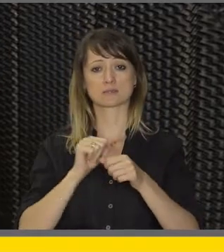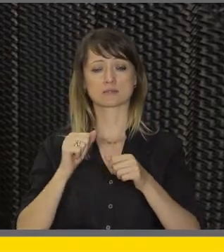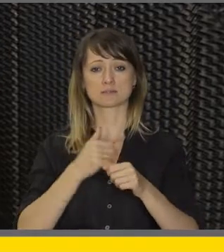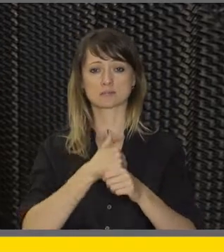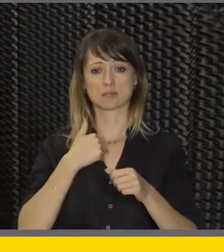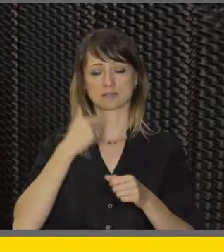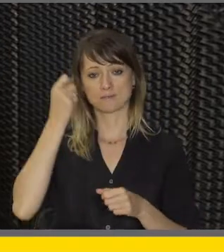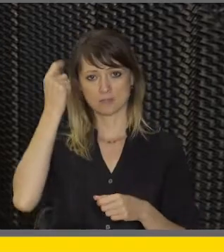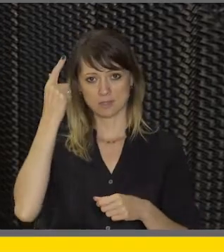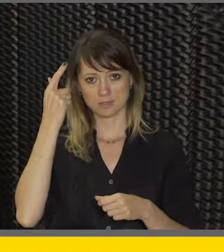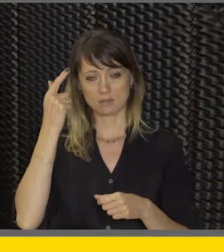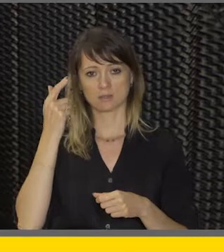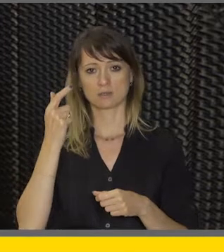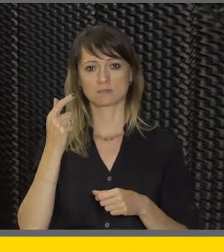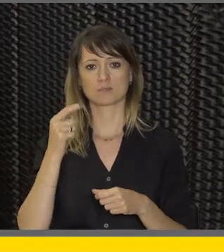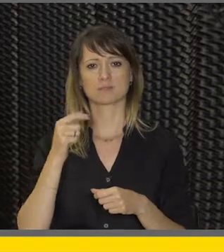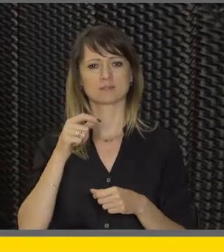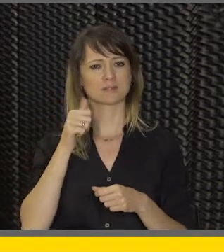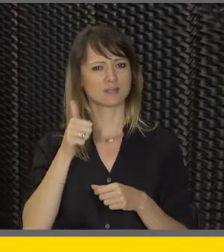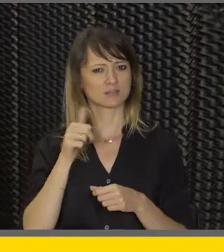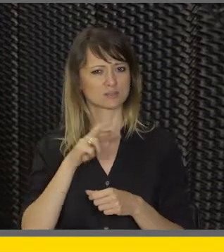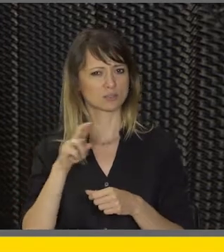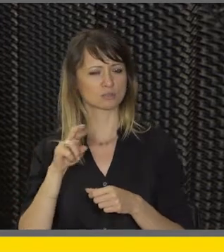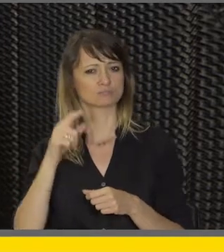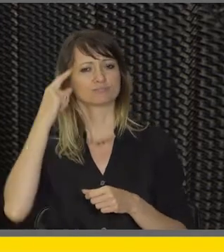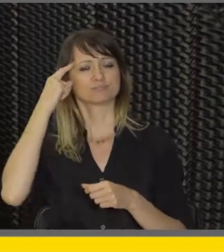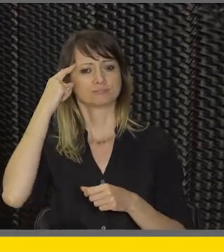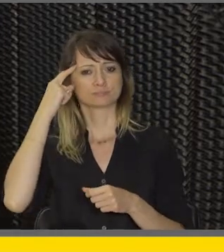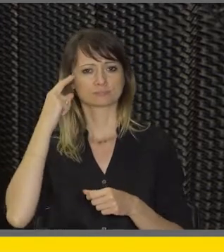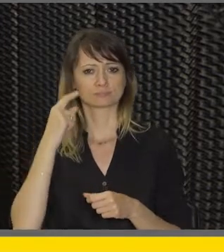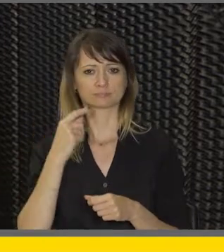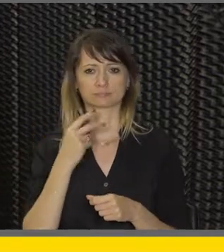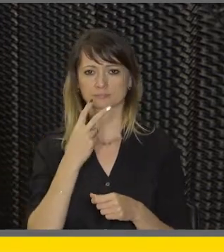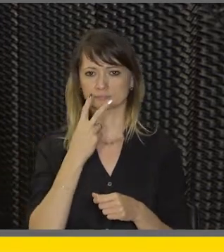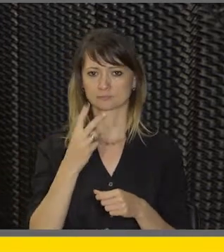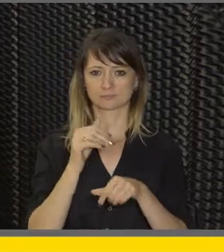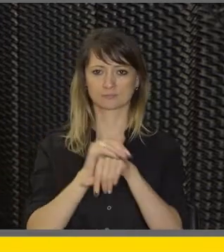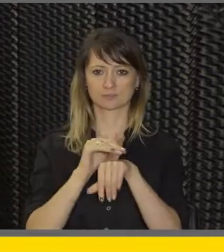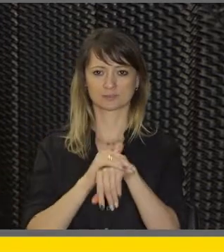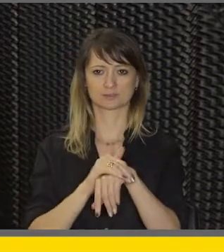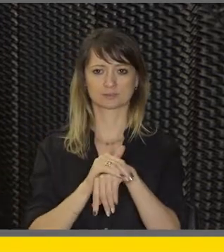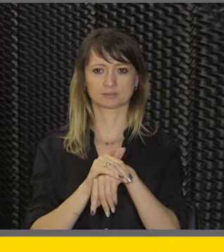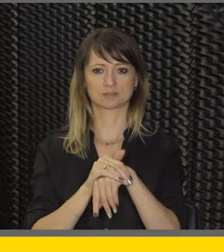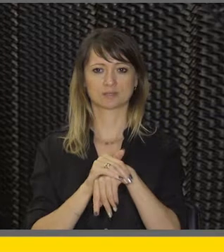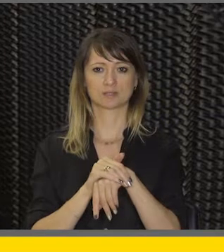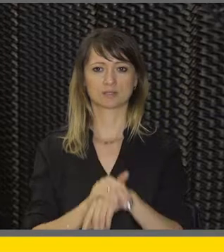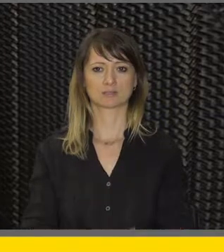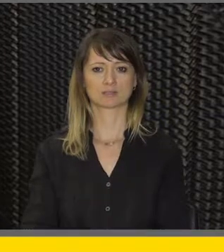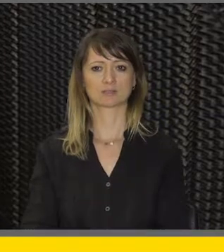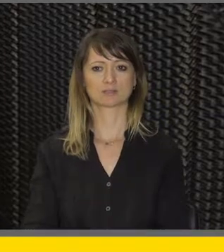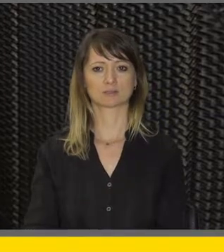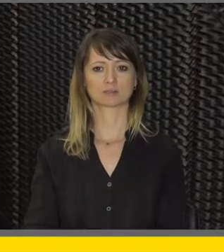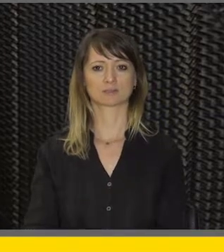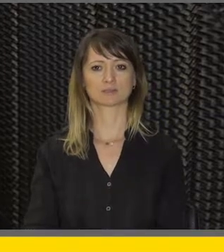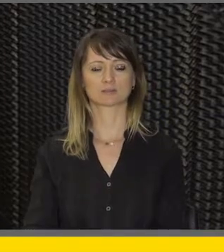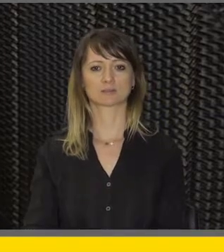obowiązuje. Jedna rzecz, która tutaj tak mi teraz właśnie przyszła do głowy, patrząc na koleżanki z Instytutu.